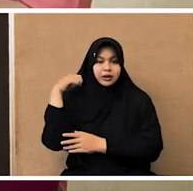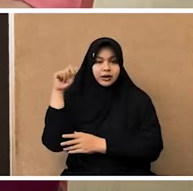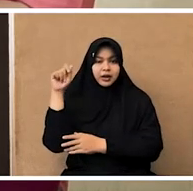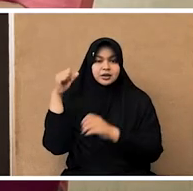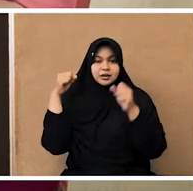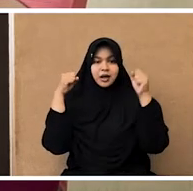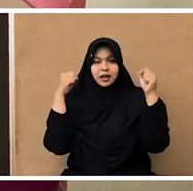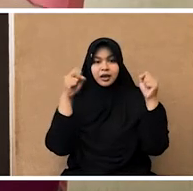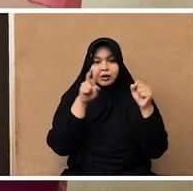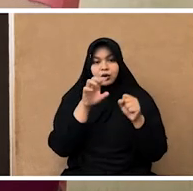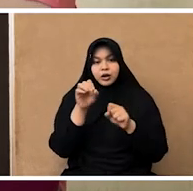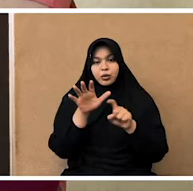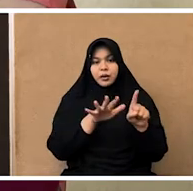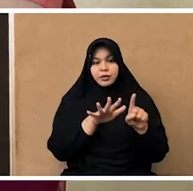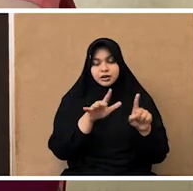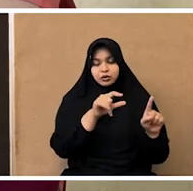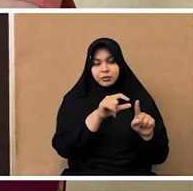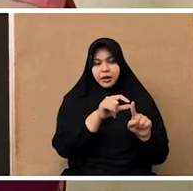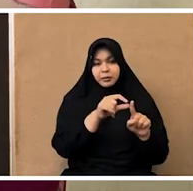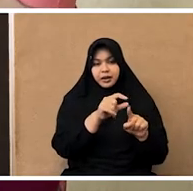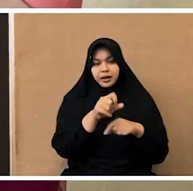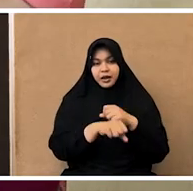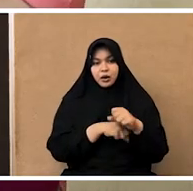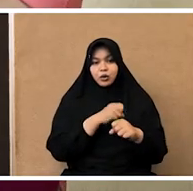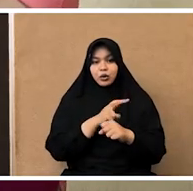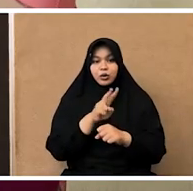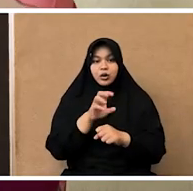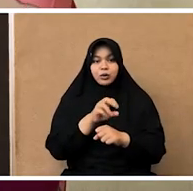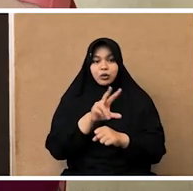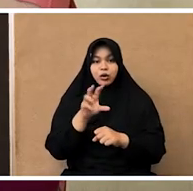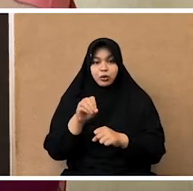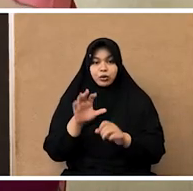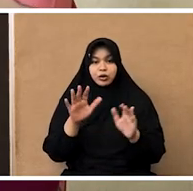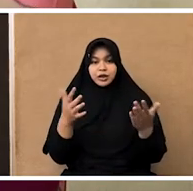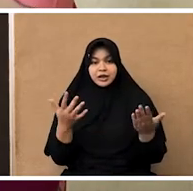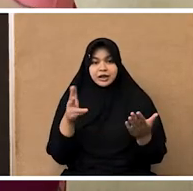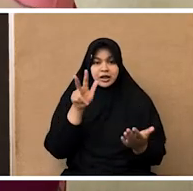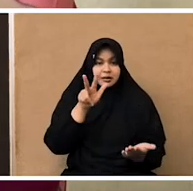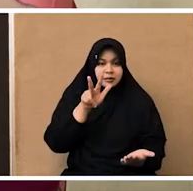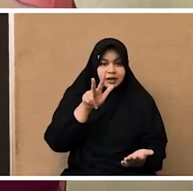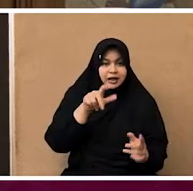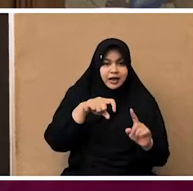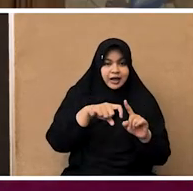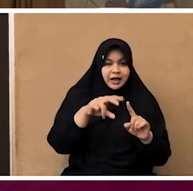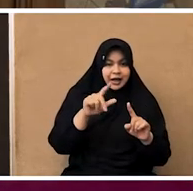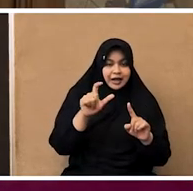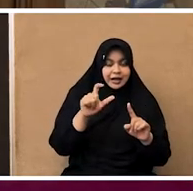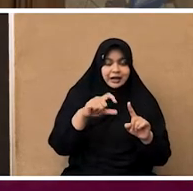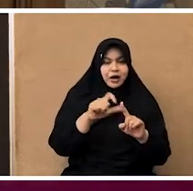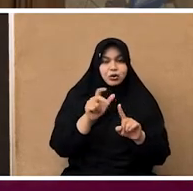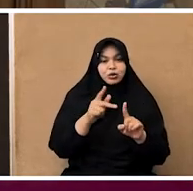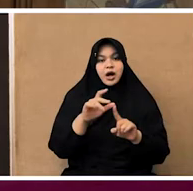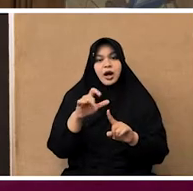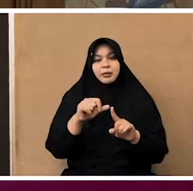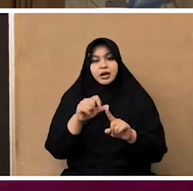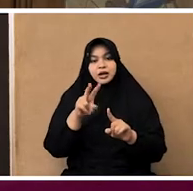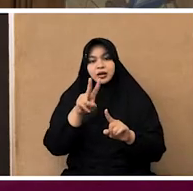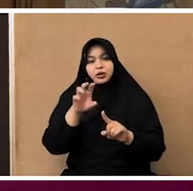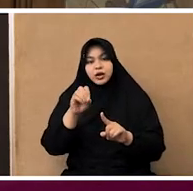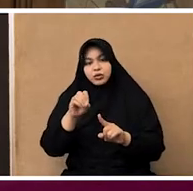lalu PP di tahun 2020 jangan sampai KUHP yang akan disahkan 2022 2003 2004 malah